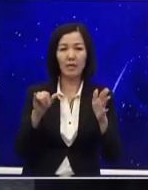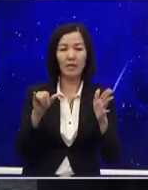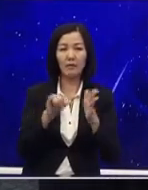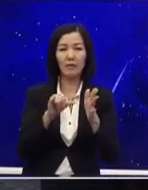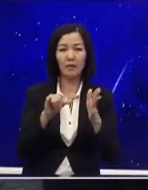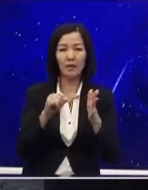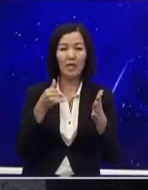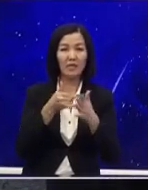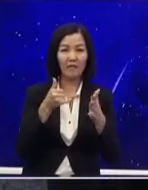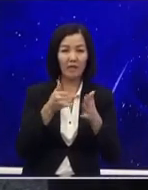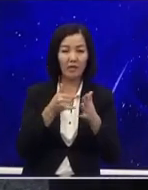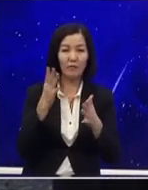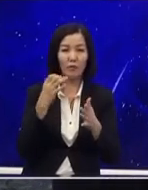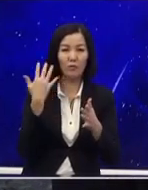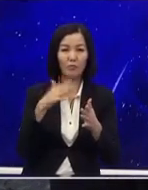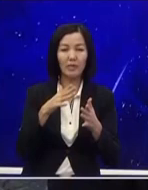грант